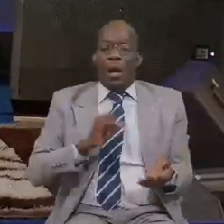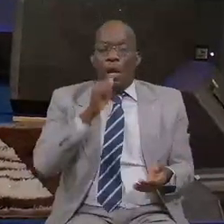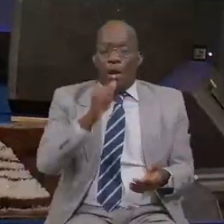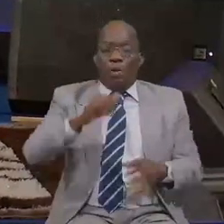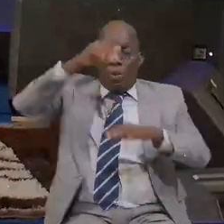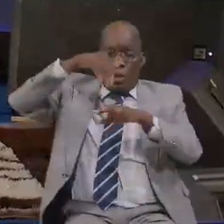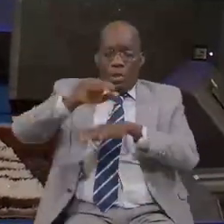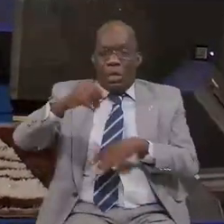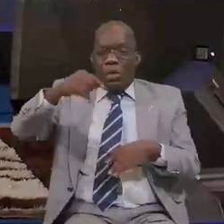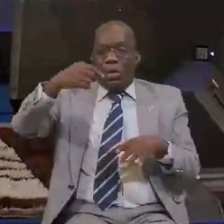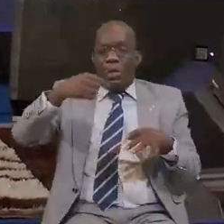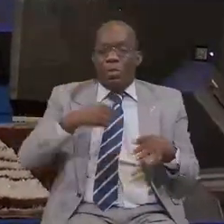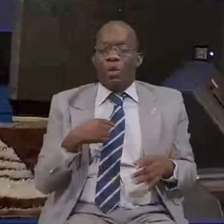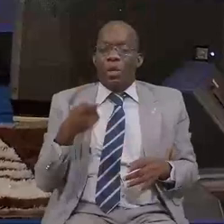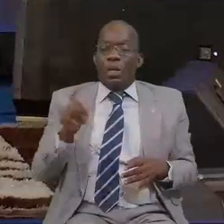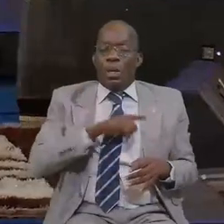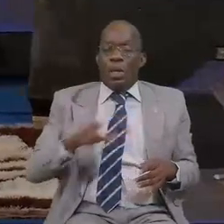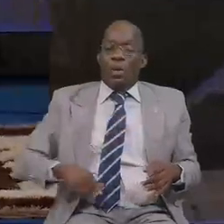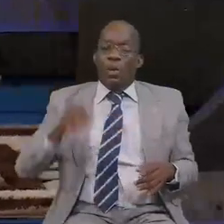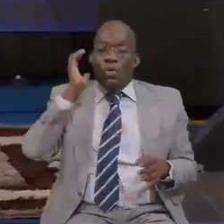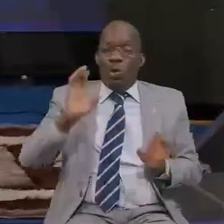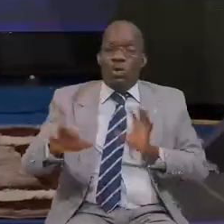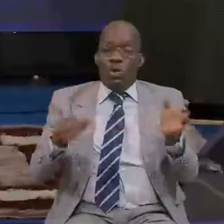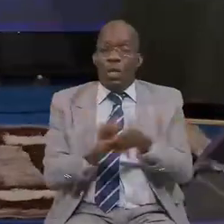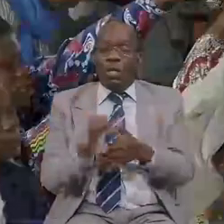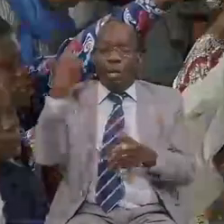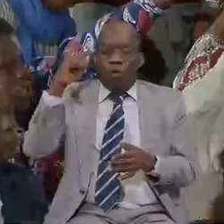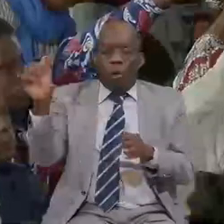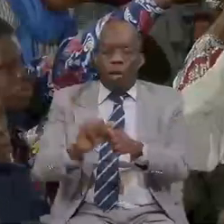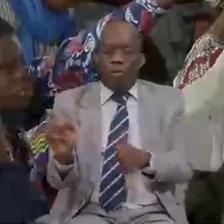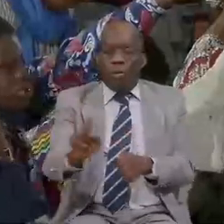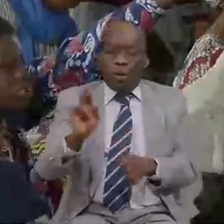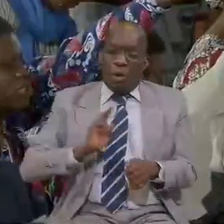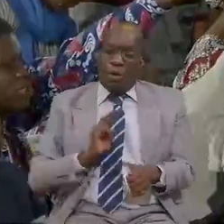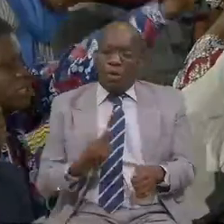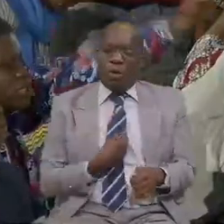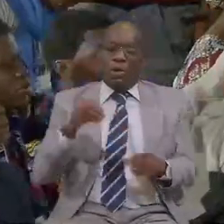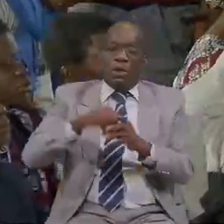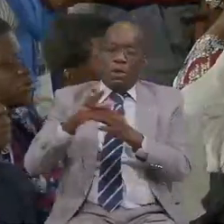Le Seigneur le fera pour chacun de nous au nom de Jésus.